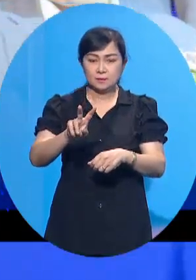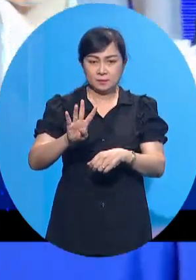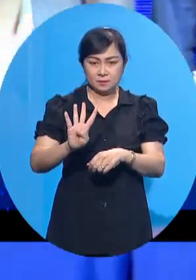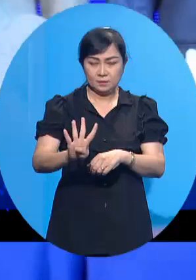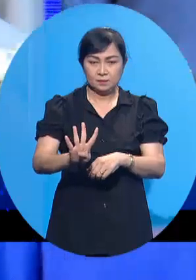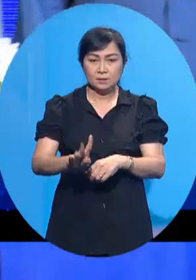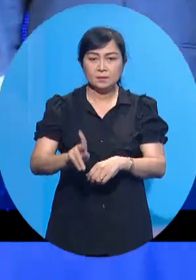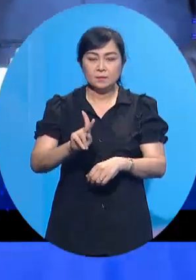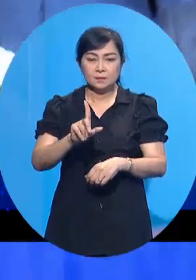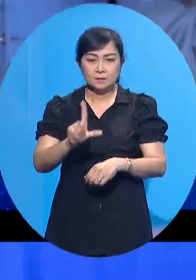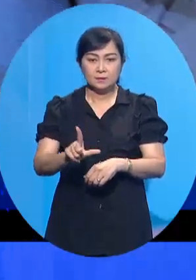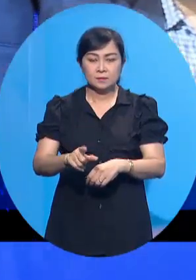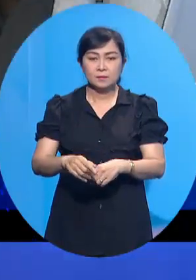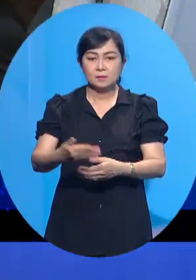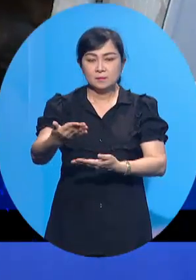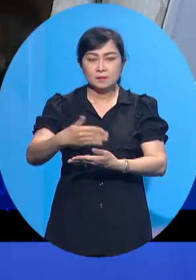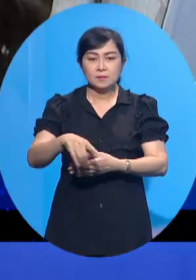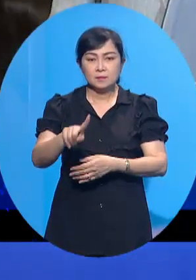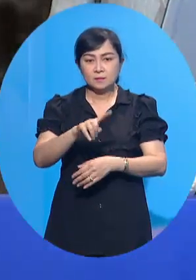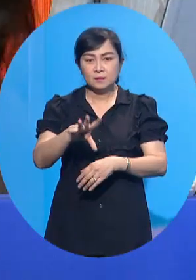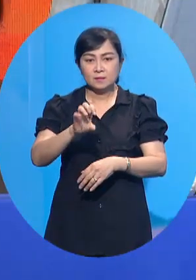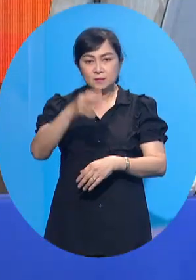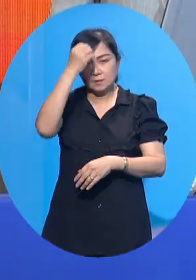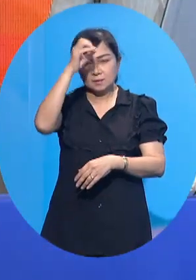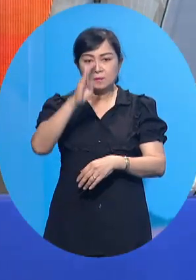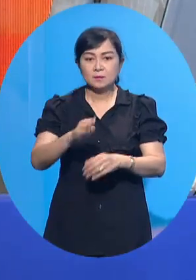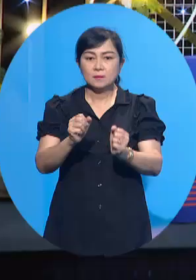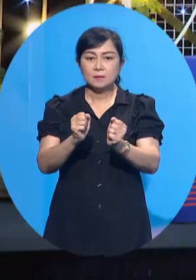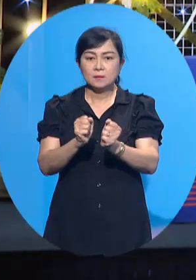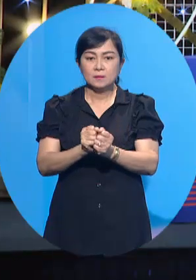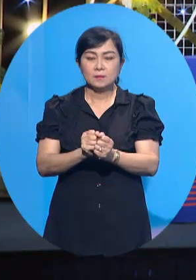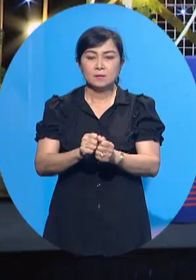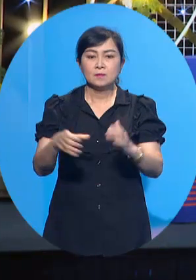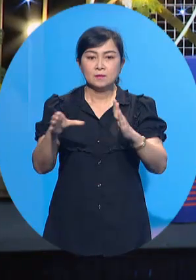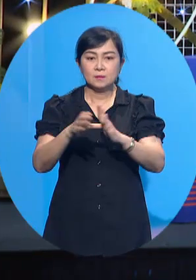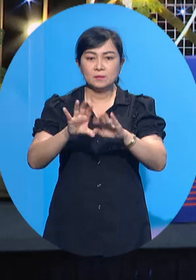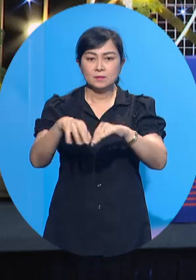2023-2024, Hoplit đã tiếp nhận 155 suất học bổng cùng sự đồng hành của các cơ